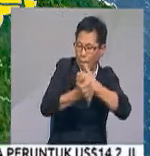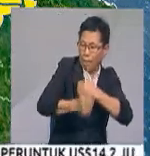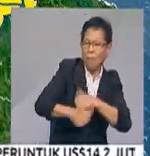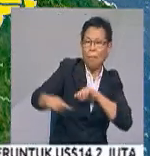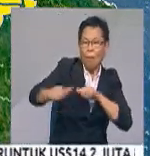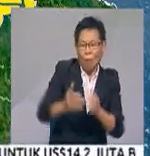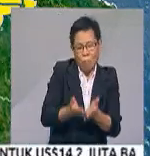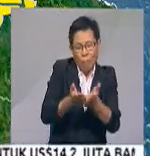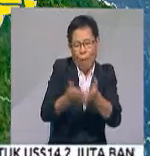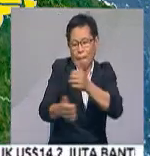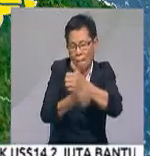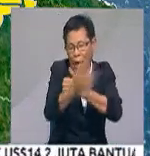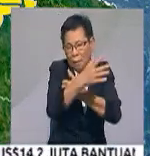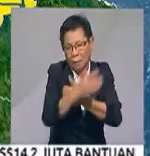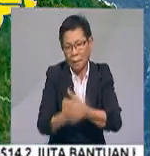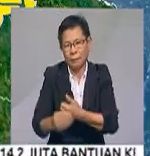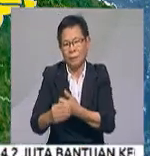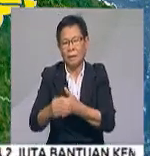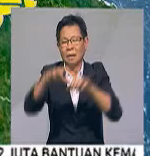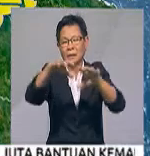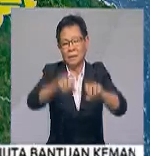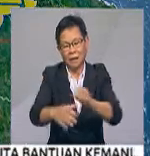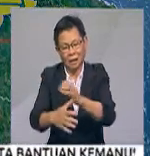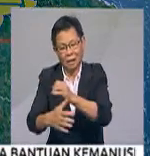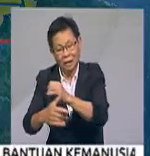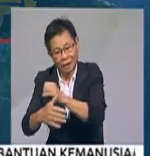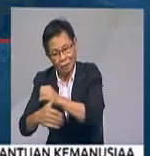aktiviti perkapalan dan juga menangkap ikan.